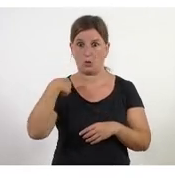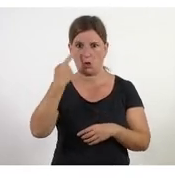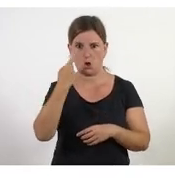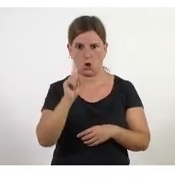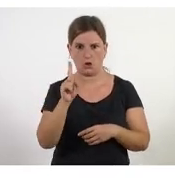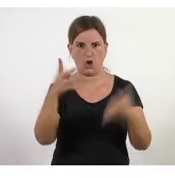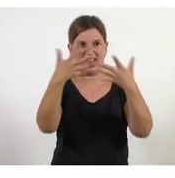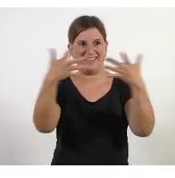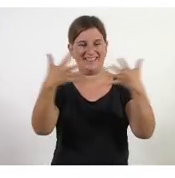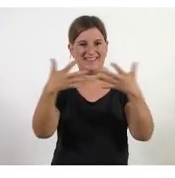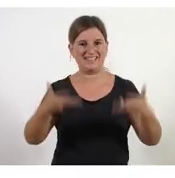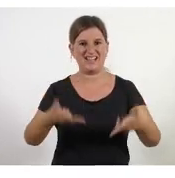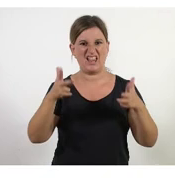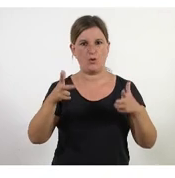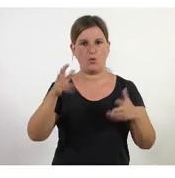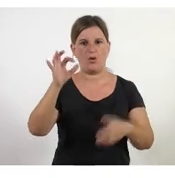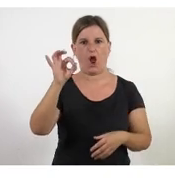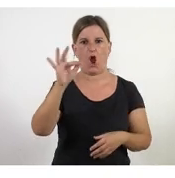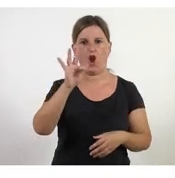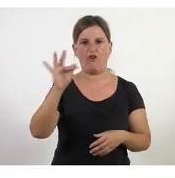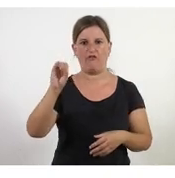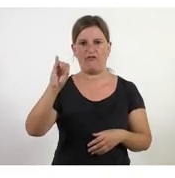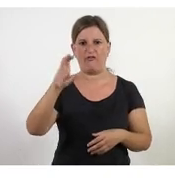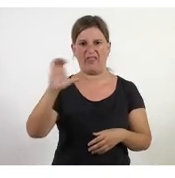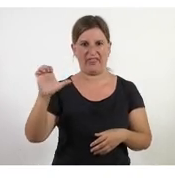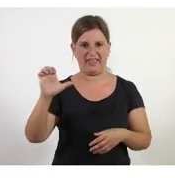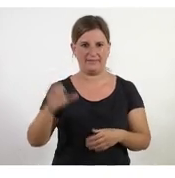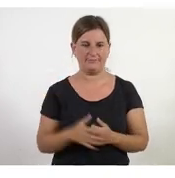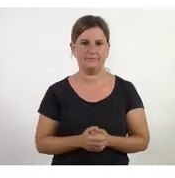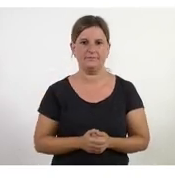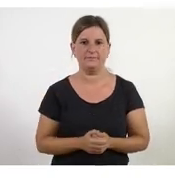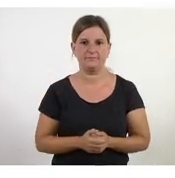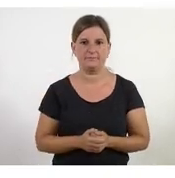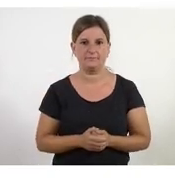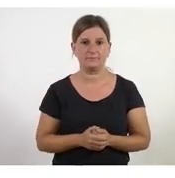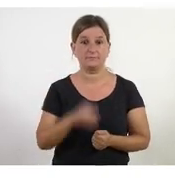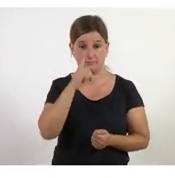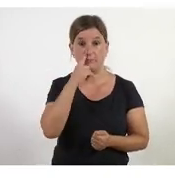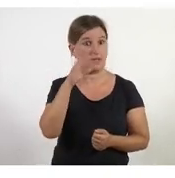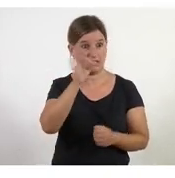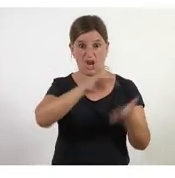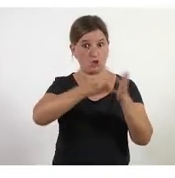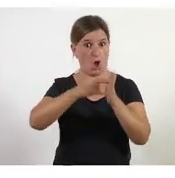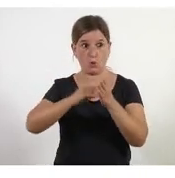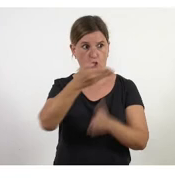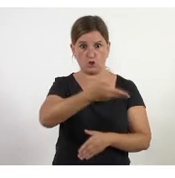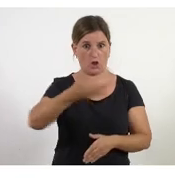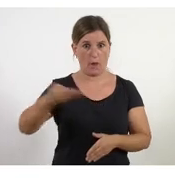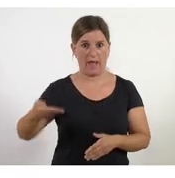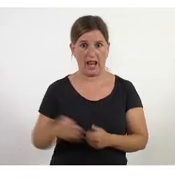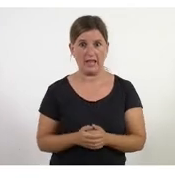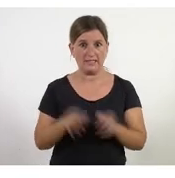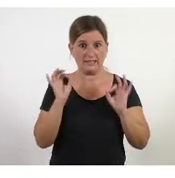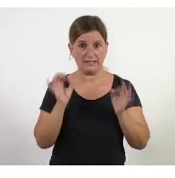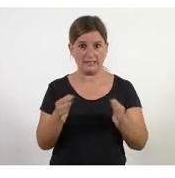text, LibreOffice. Això són algunes de les que ens comenta la Laura. Són solucions supervàlides. Això és el que